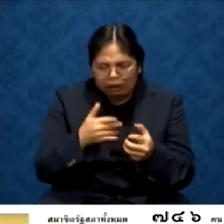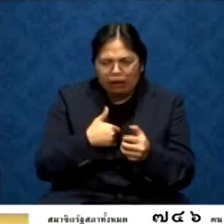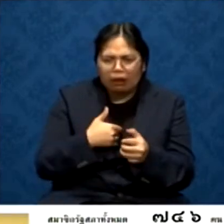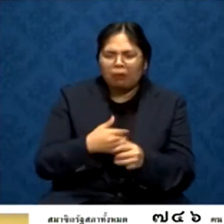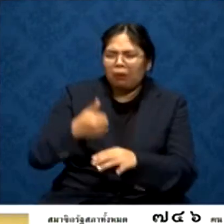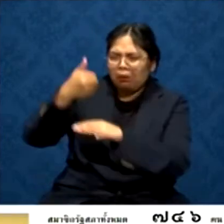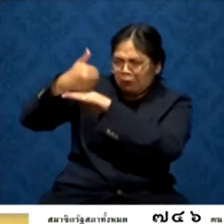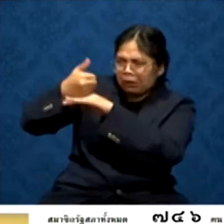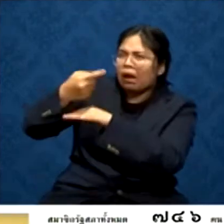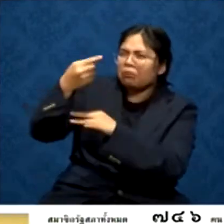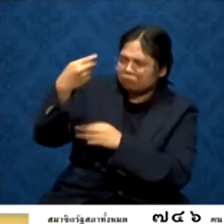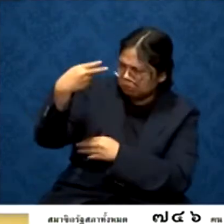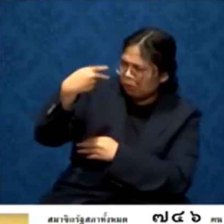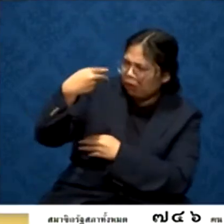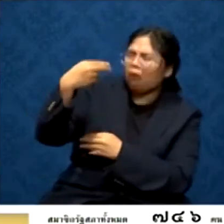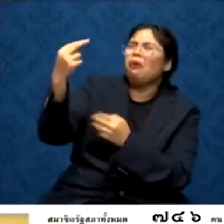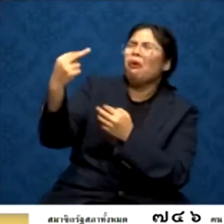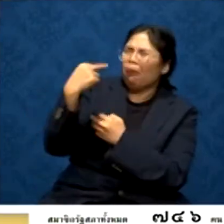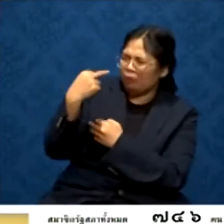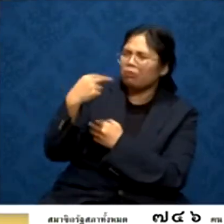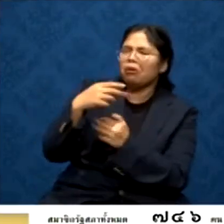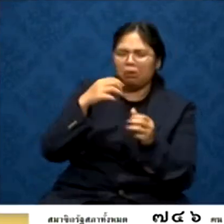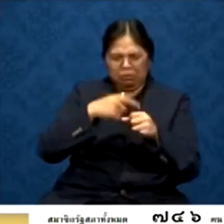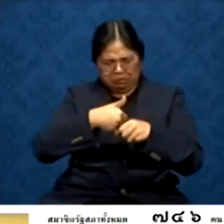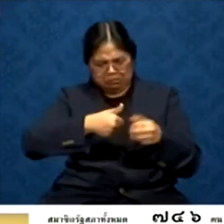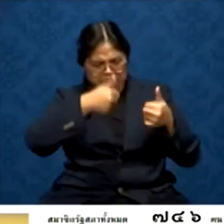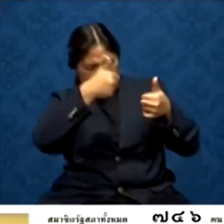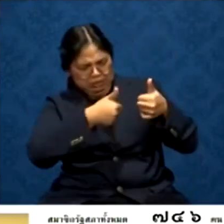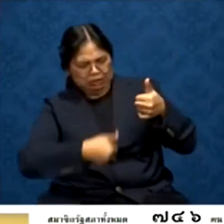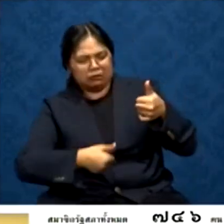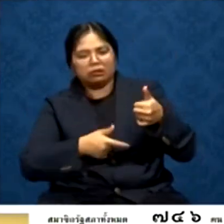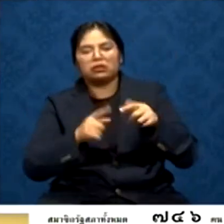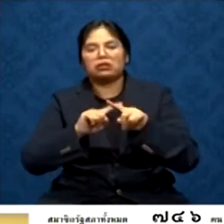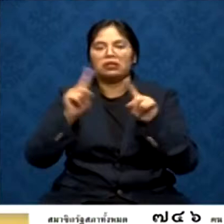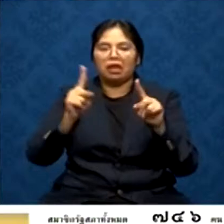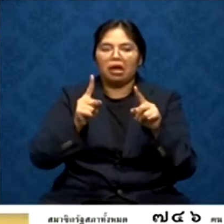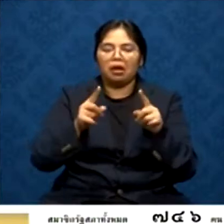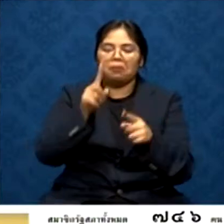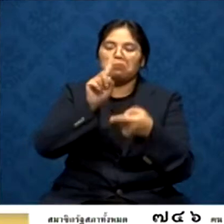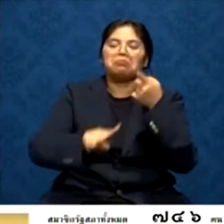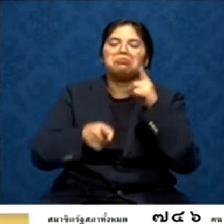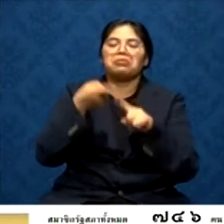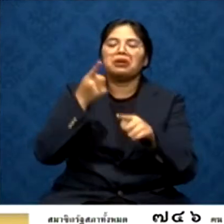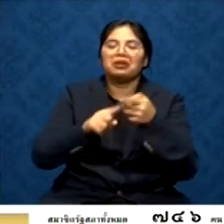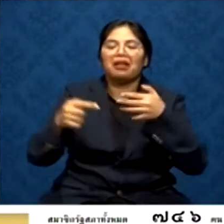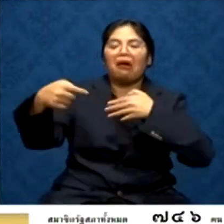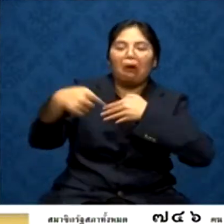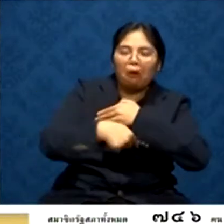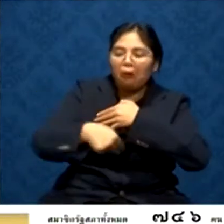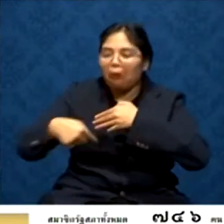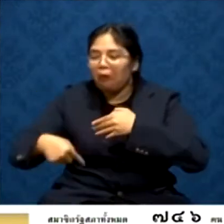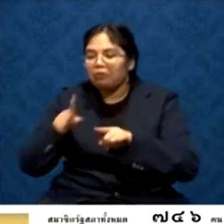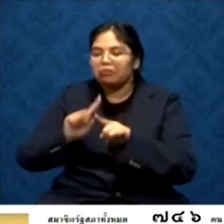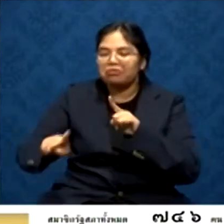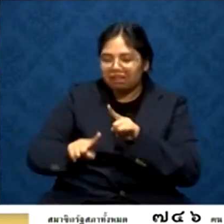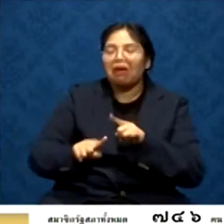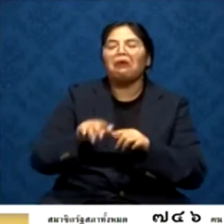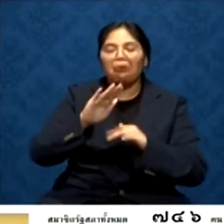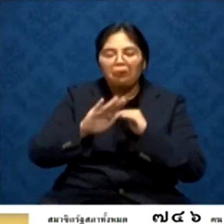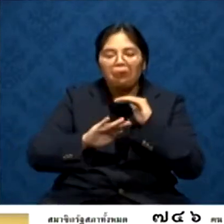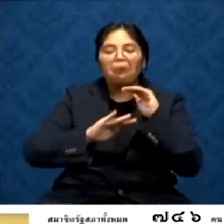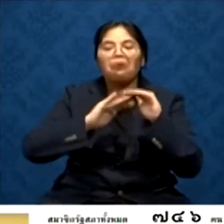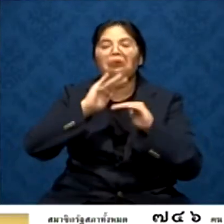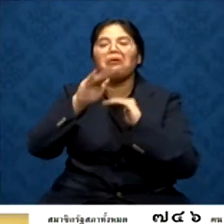คับบัญชาจะเห็นในความดีแต่สุดท้ายเพื่อนรอบข้างที่เดินสายทุจริตกลับได้ดิบได้ดีมีเงินท